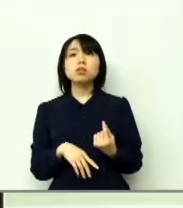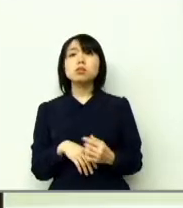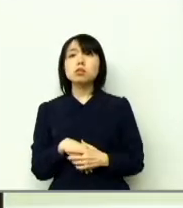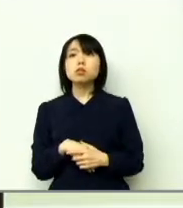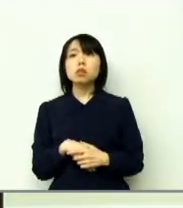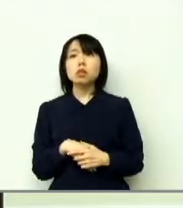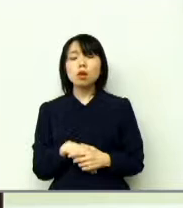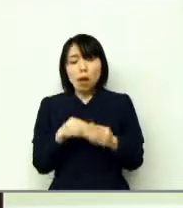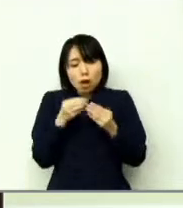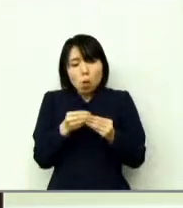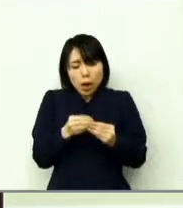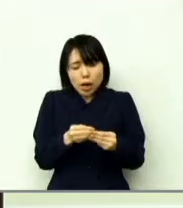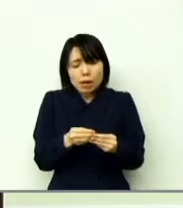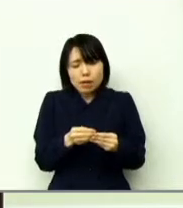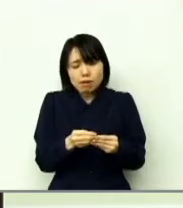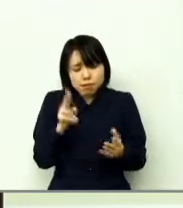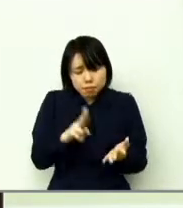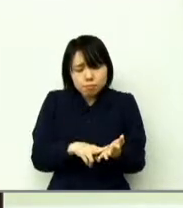かいところまではちょっとまだ